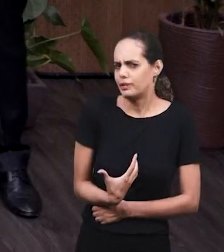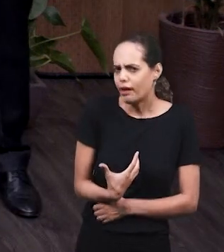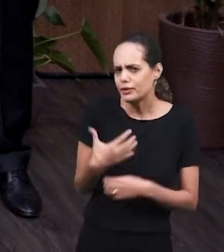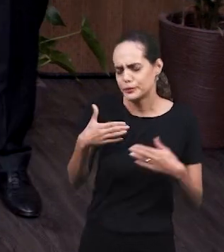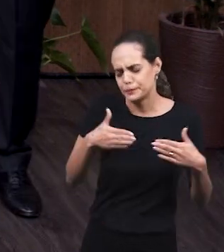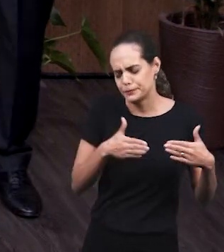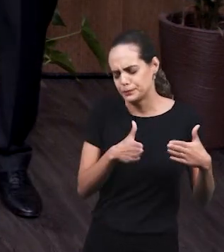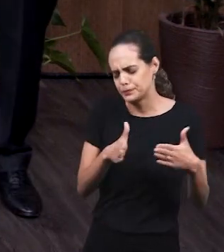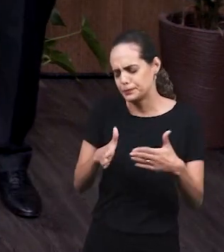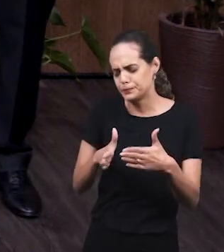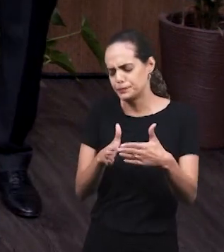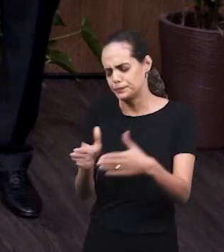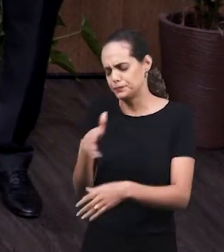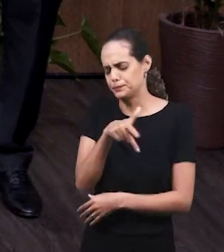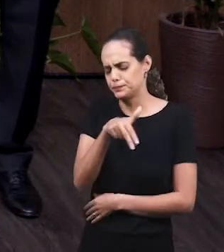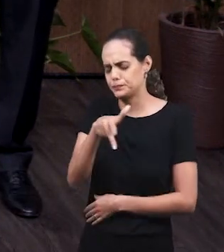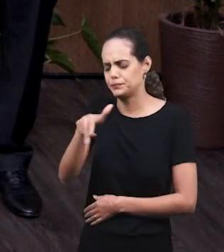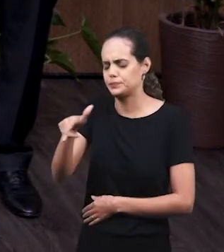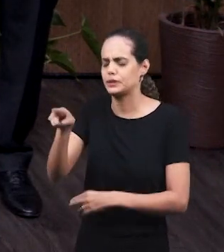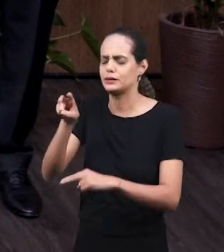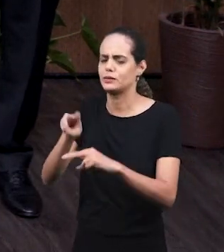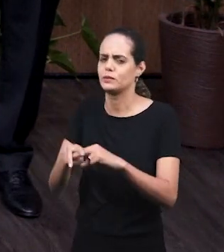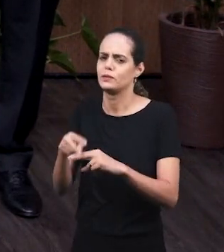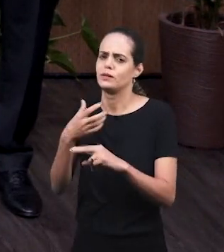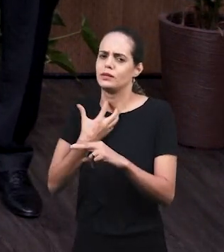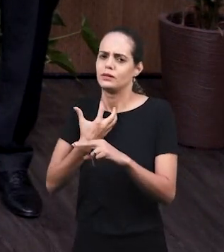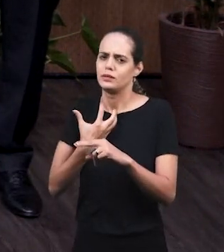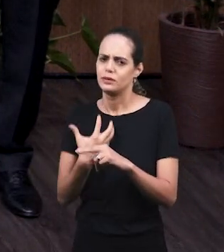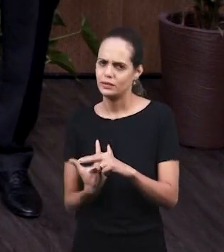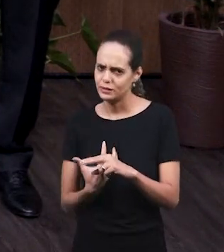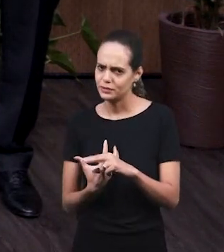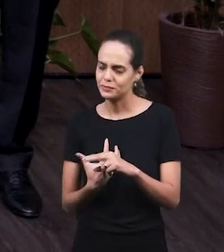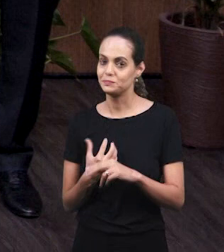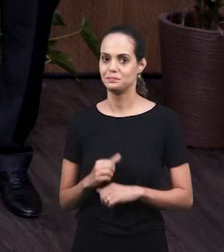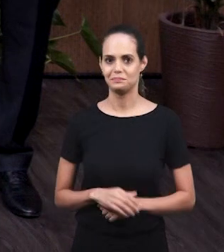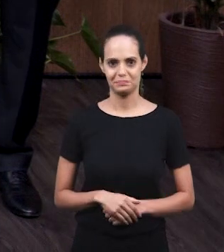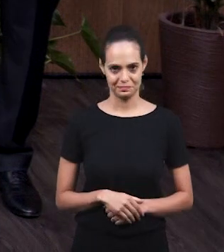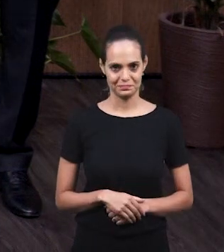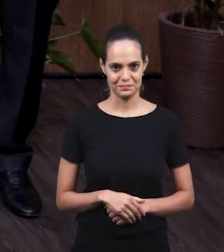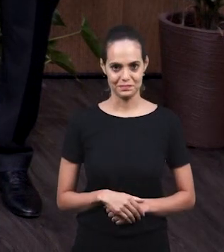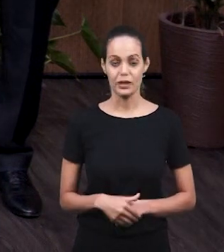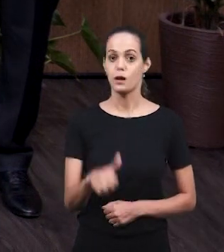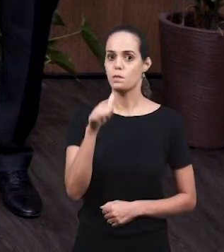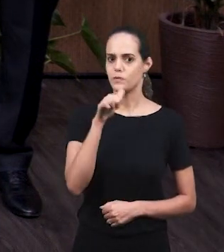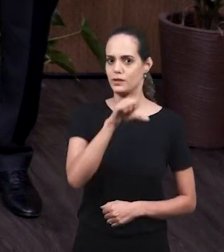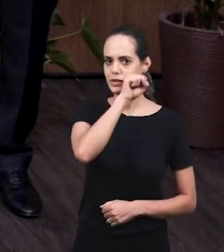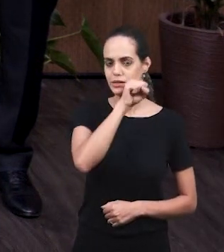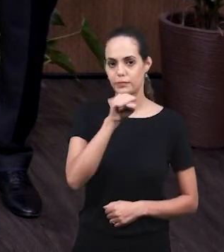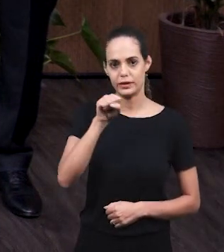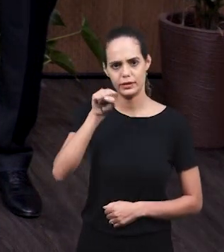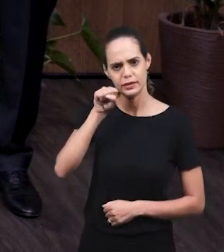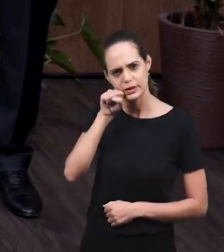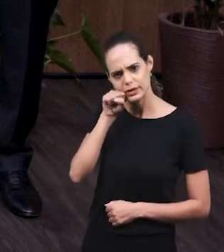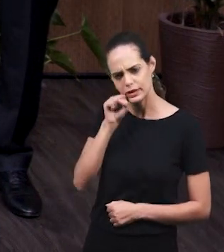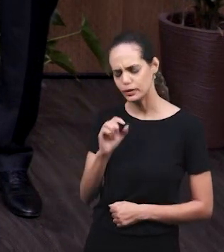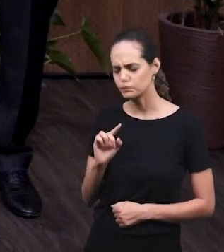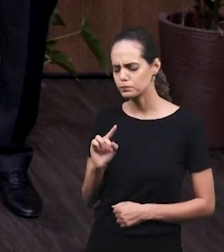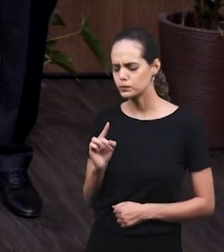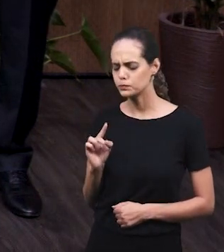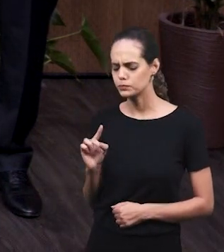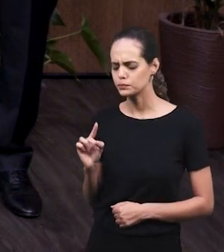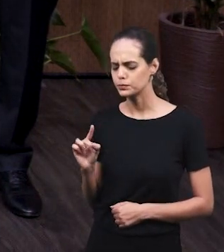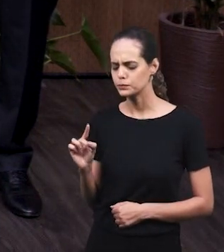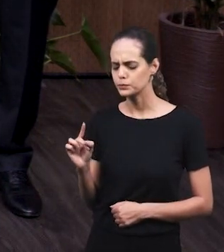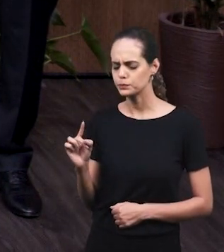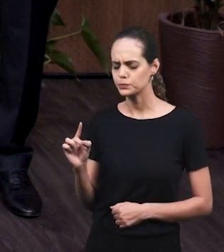marche, c'est quand, observez bien, la femme samaritaine s'est approchée et Jésus